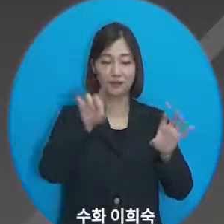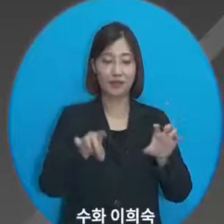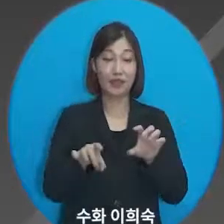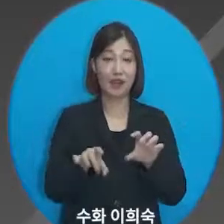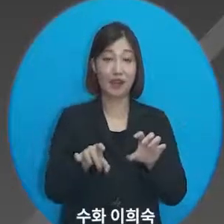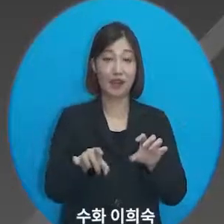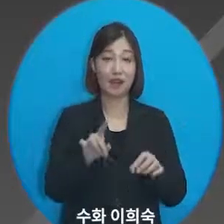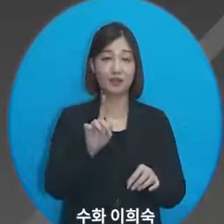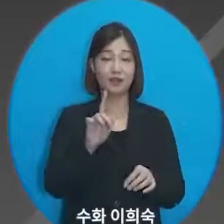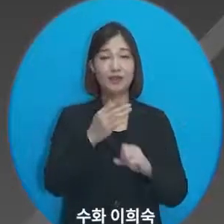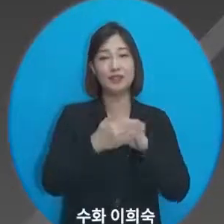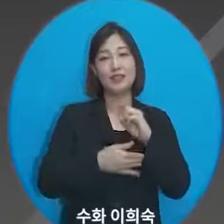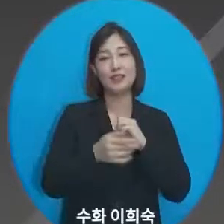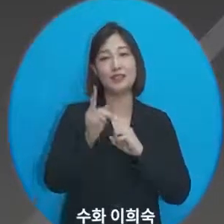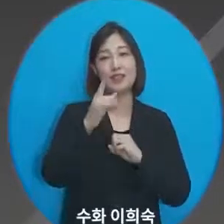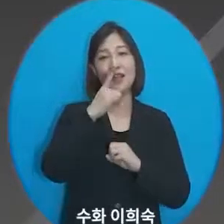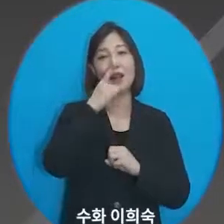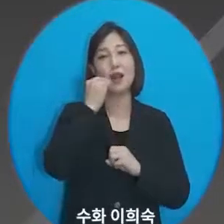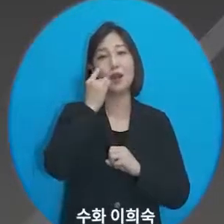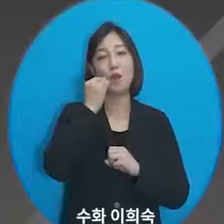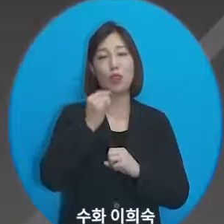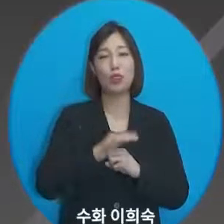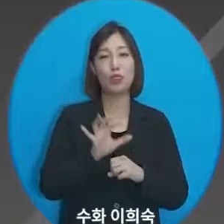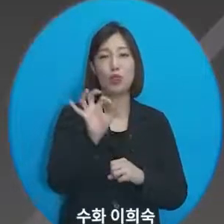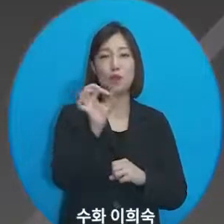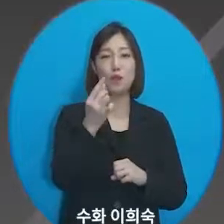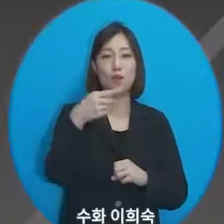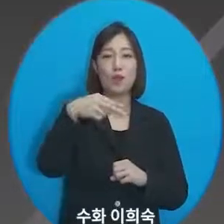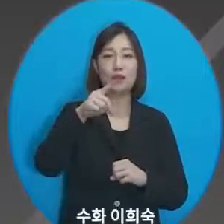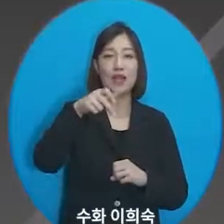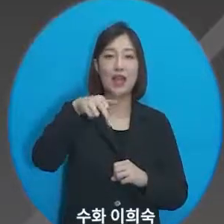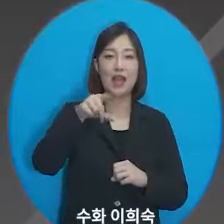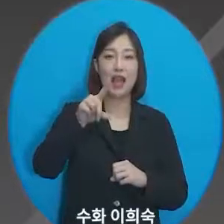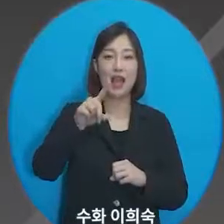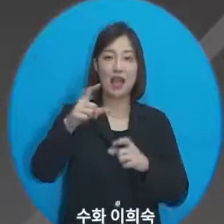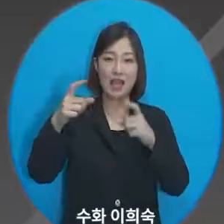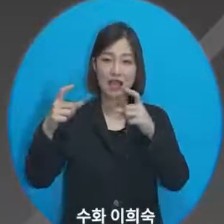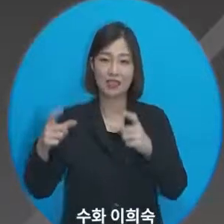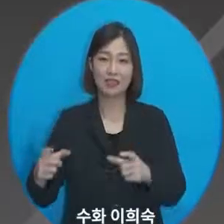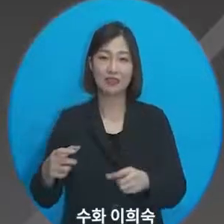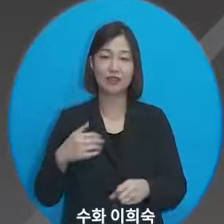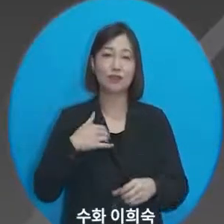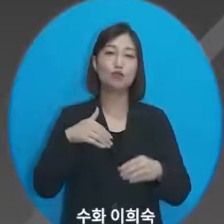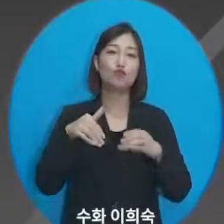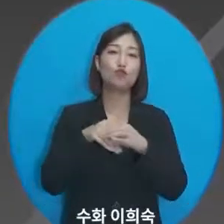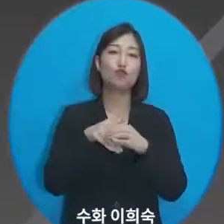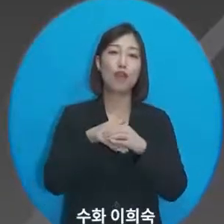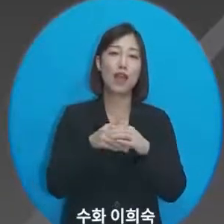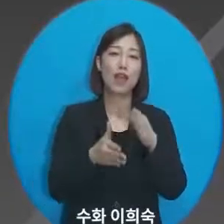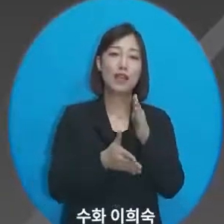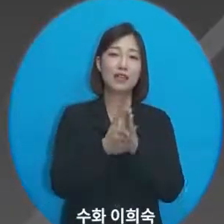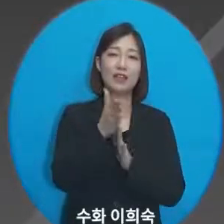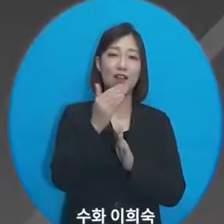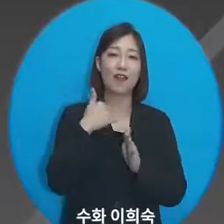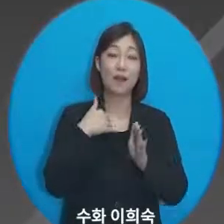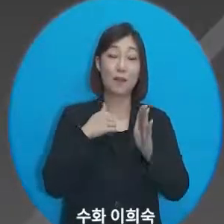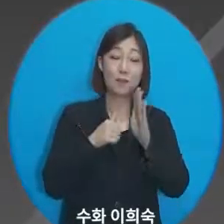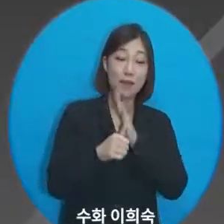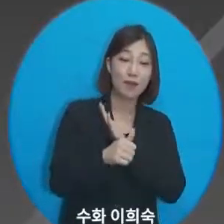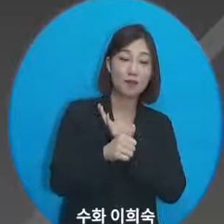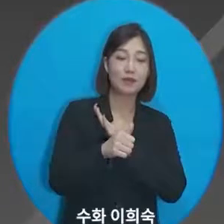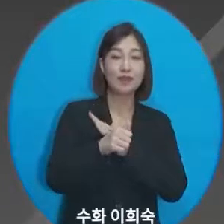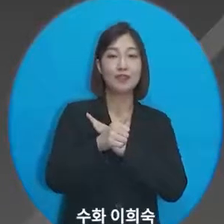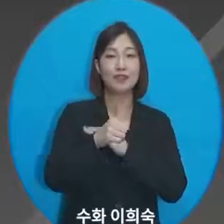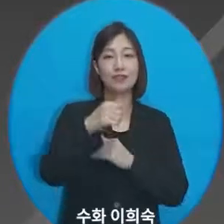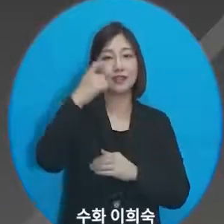오사카에 있는 그 문화시설을 갔다 온 건데, 저기 보면 그 바닥이 있습니다.